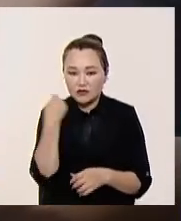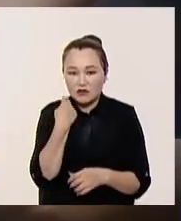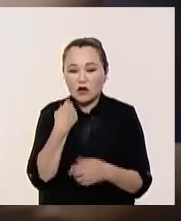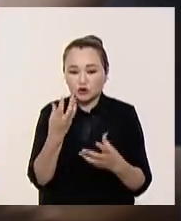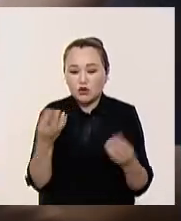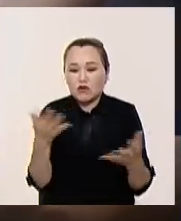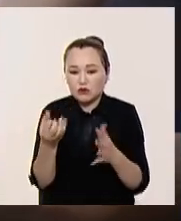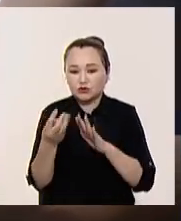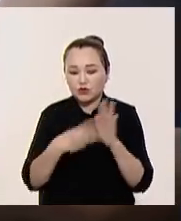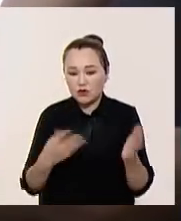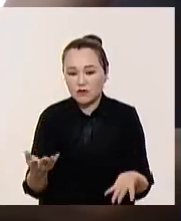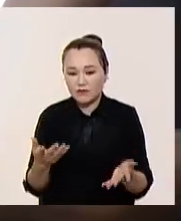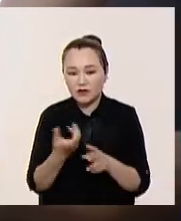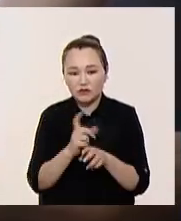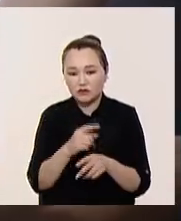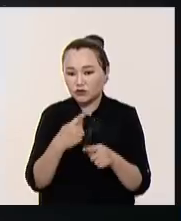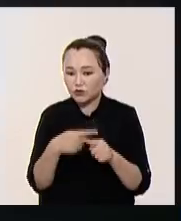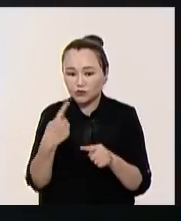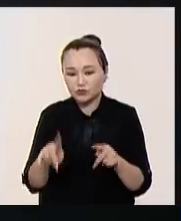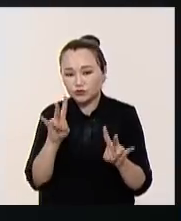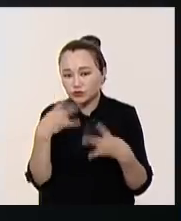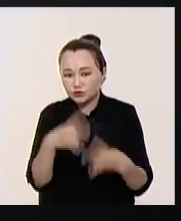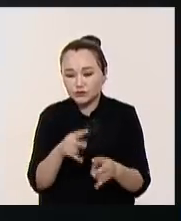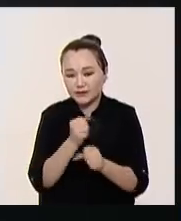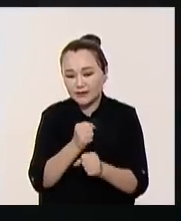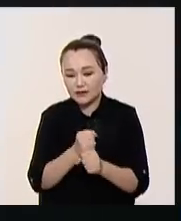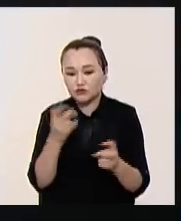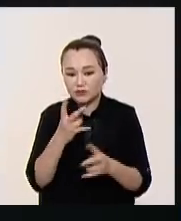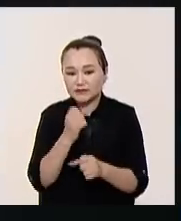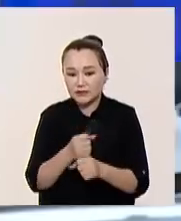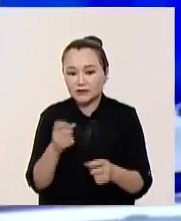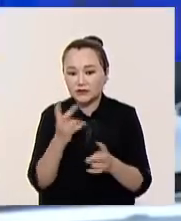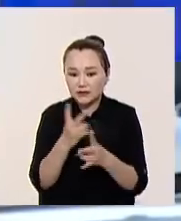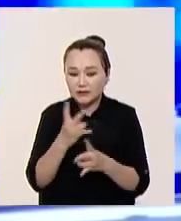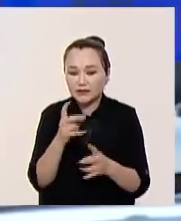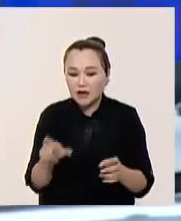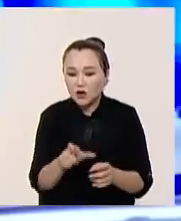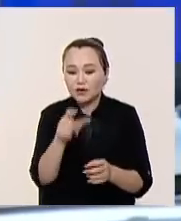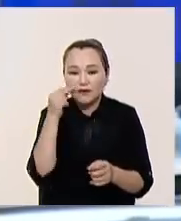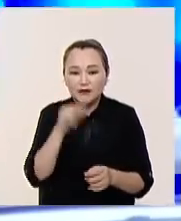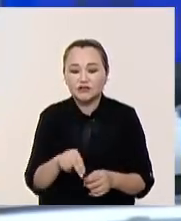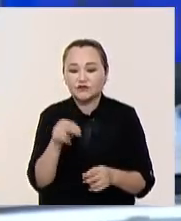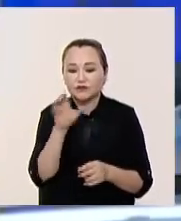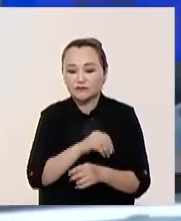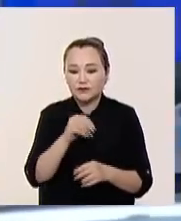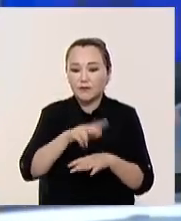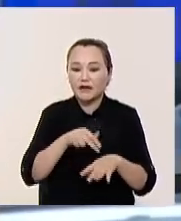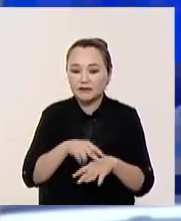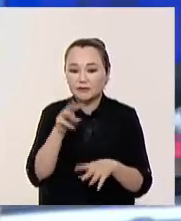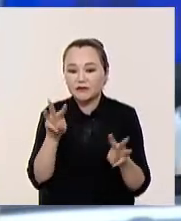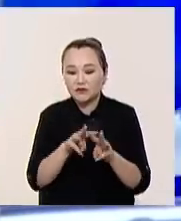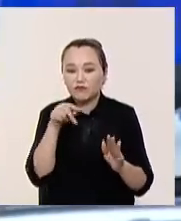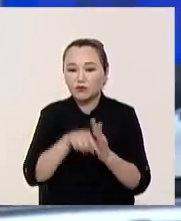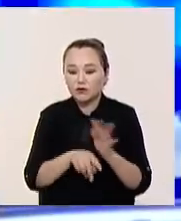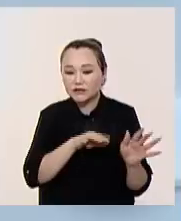штрафы? Я думаю, этого не стоит делать. Для начала, чтобы это сделать, надо сделать дороги. В Комитете административной полиции Министерства